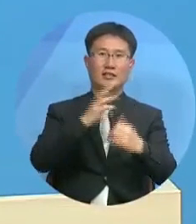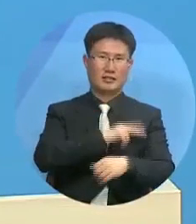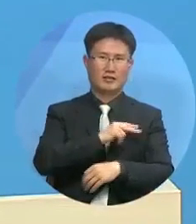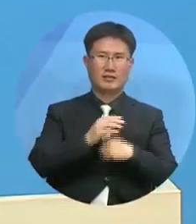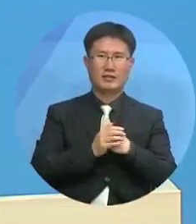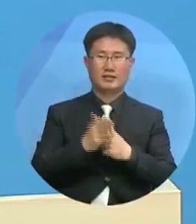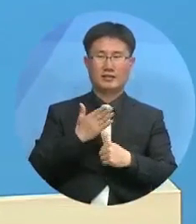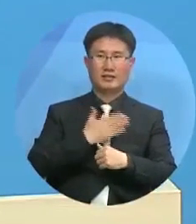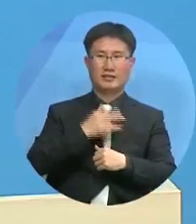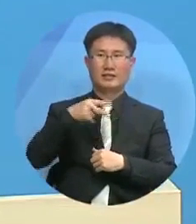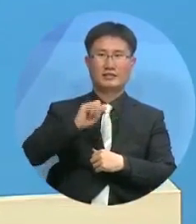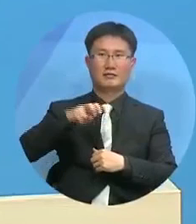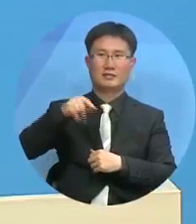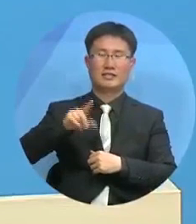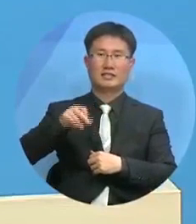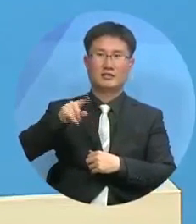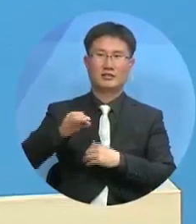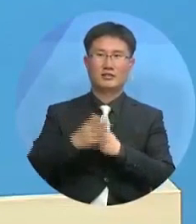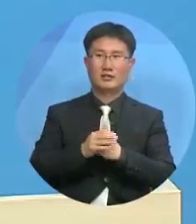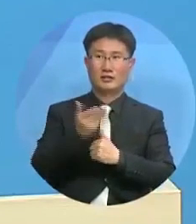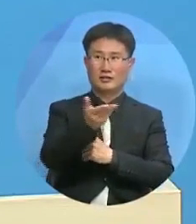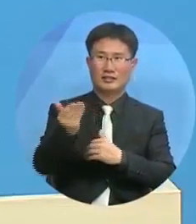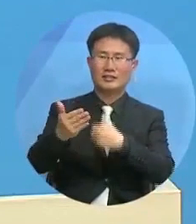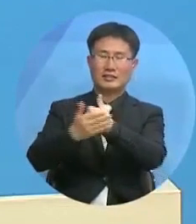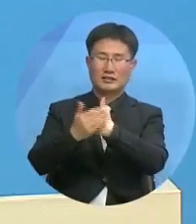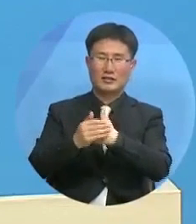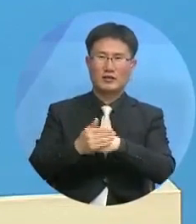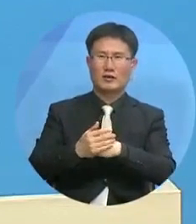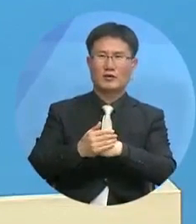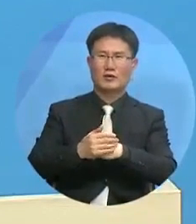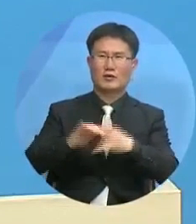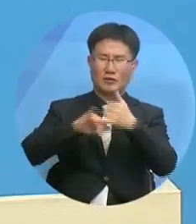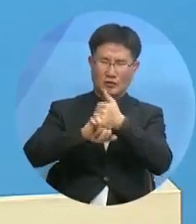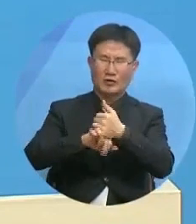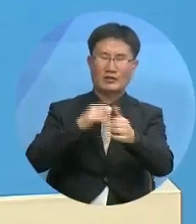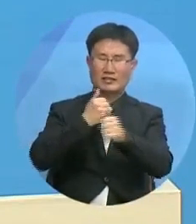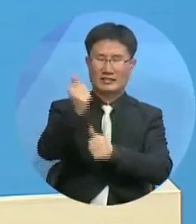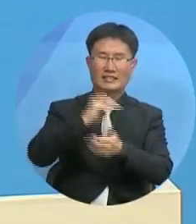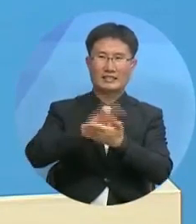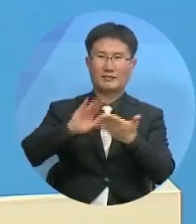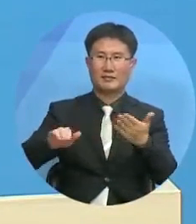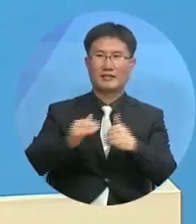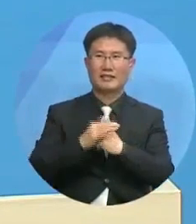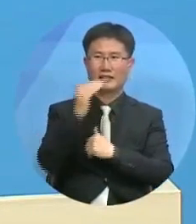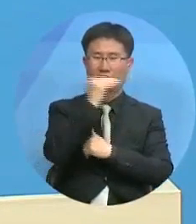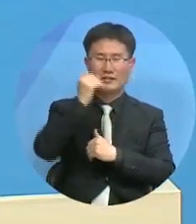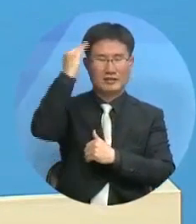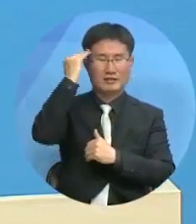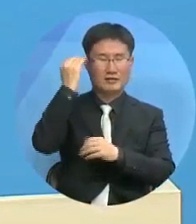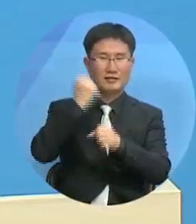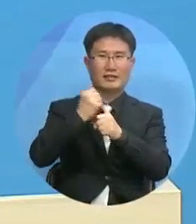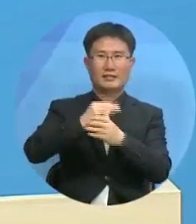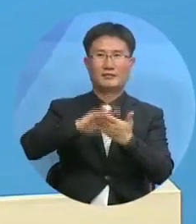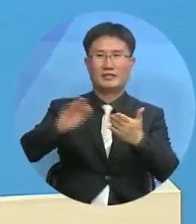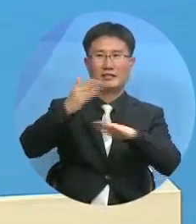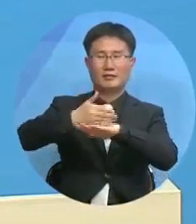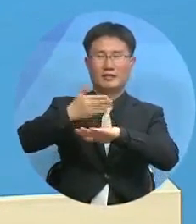우리 주민 여러분들의 전폭적인 성원으로 꼭 승리하겠습니다. 정의로운 대한민국 만들겠습니다. 감사합니다.